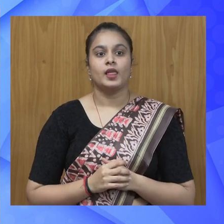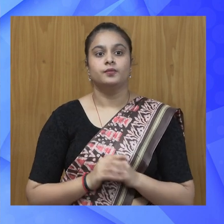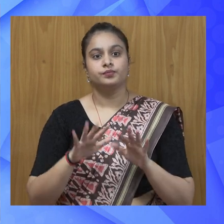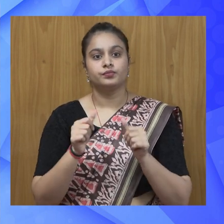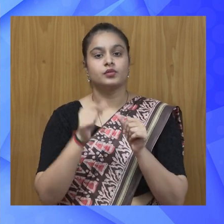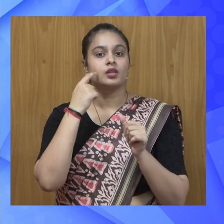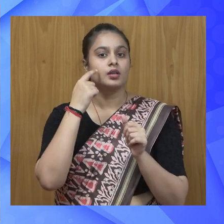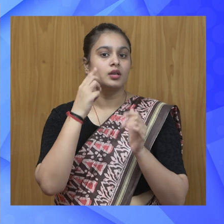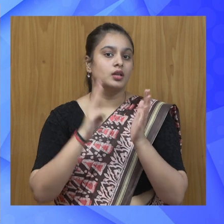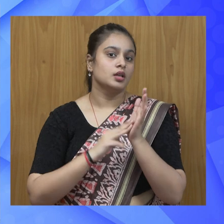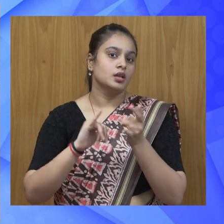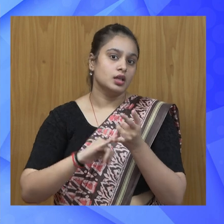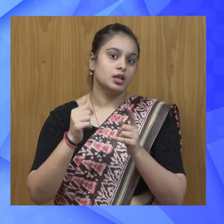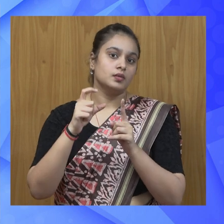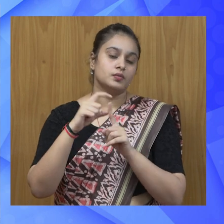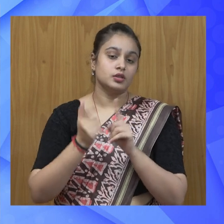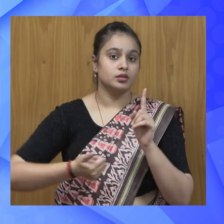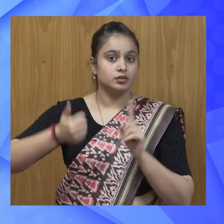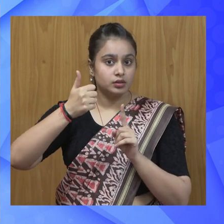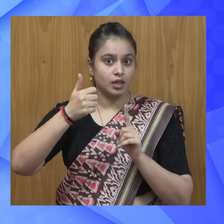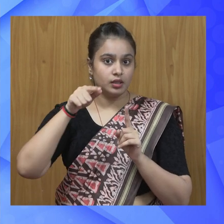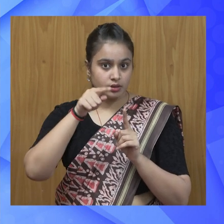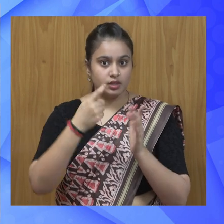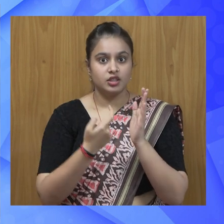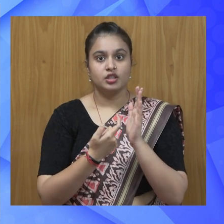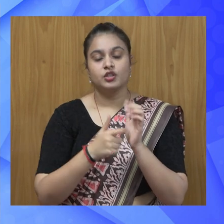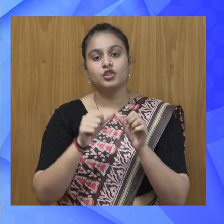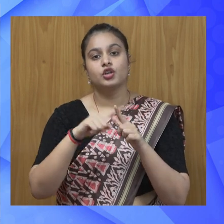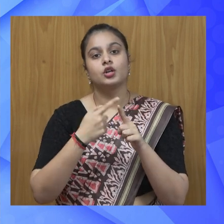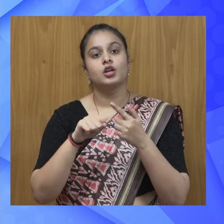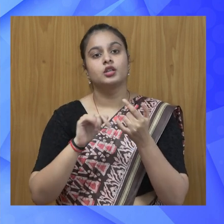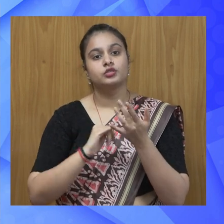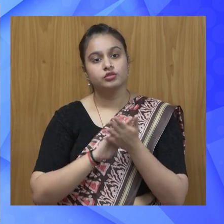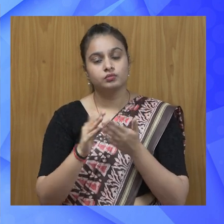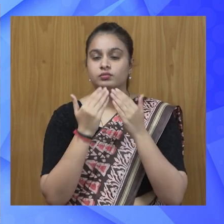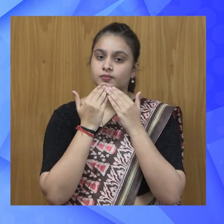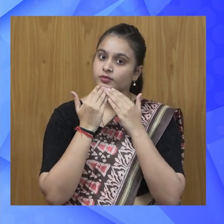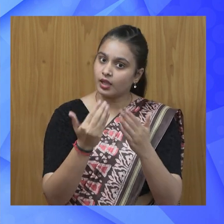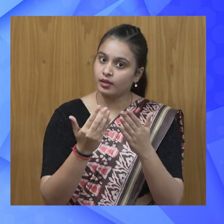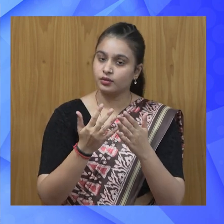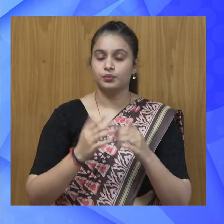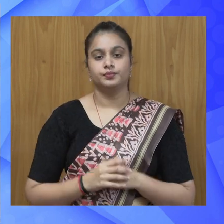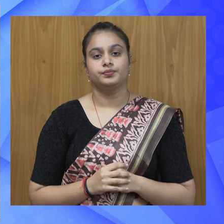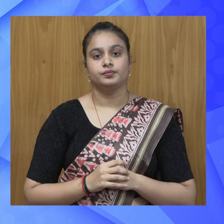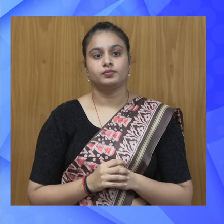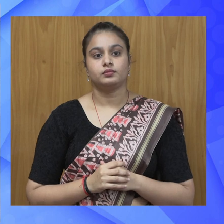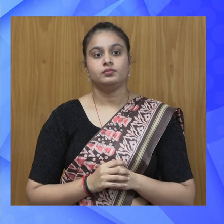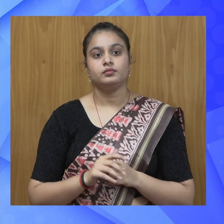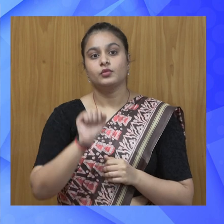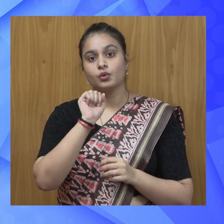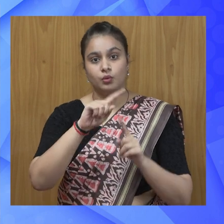AIIMS Nayi Delhi ke Pramukh Manochikitsak Professor Rakesh Sagar ji ko bhi apna hardik dhanyavaad dena chahungi. Sir,